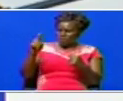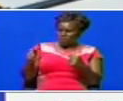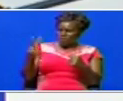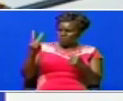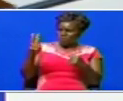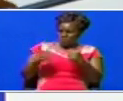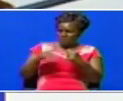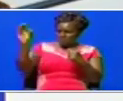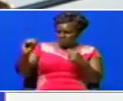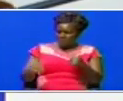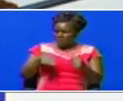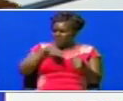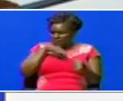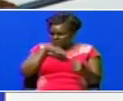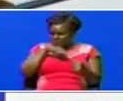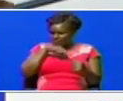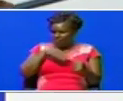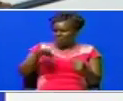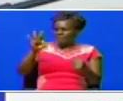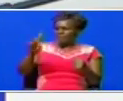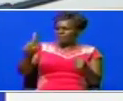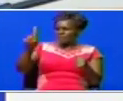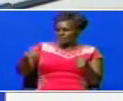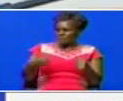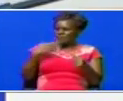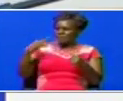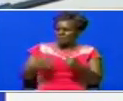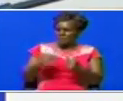0.27%. Raila Odinga,